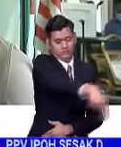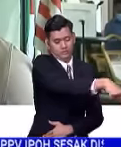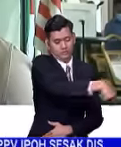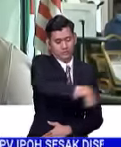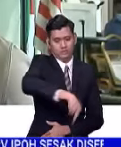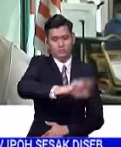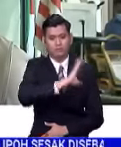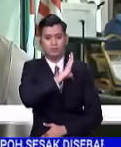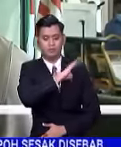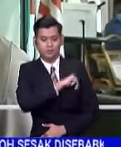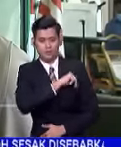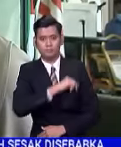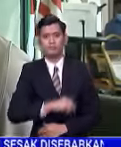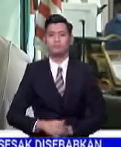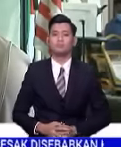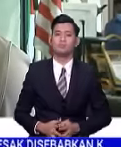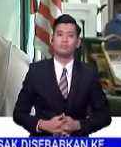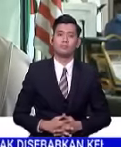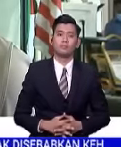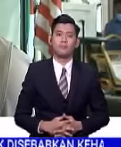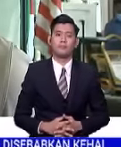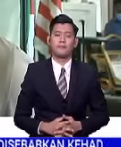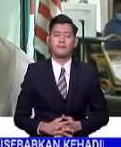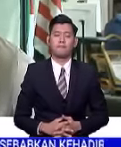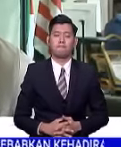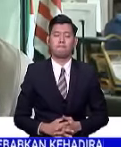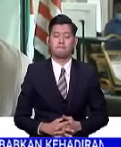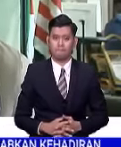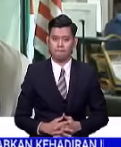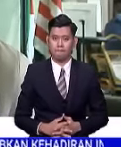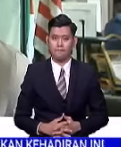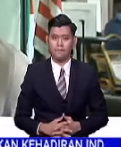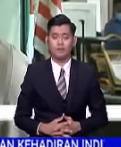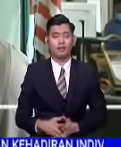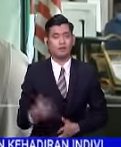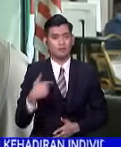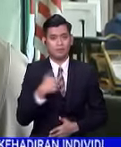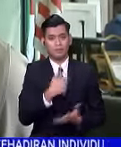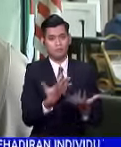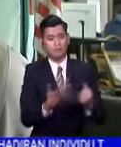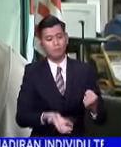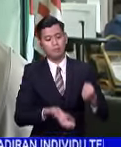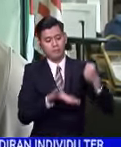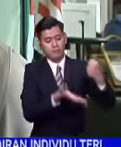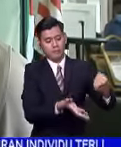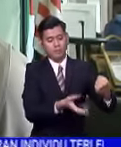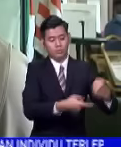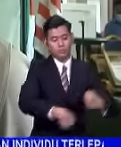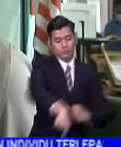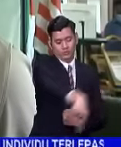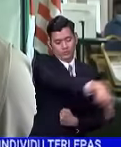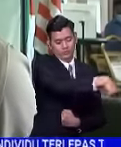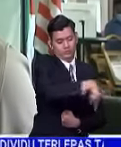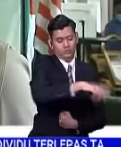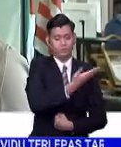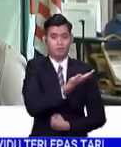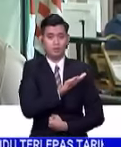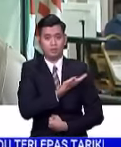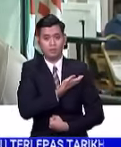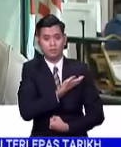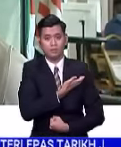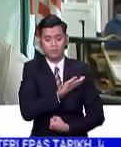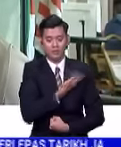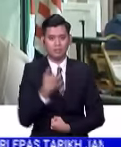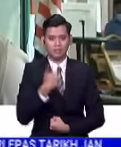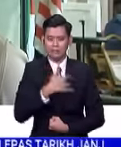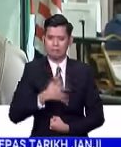Daripada sudut ini, apa juga yang dah dilanda sekarang ini baru-baru ini di Gaza lebih memilukan